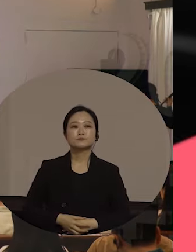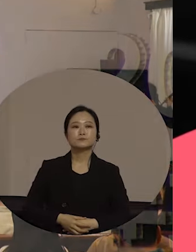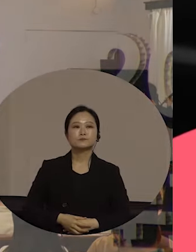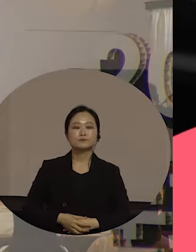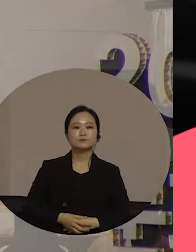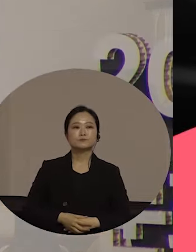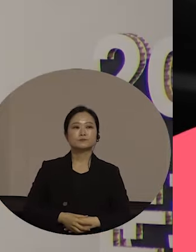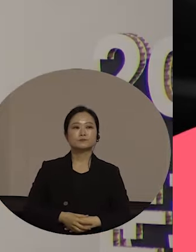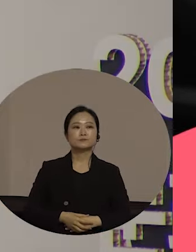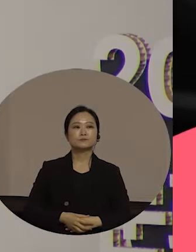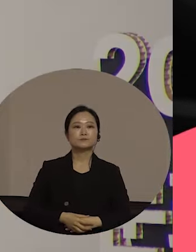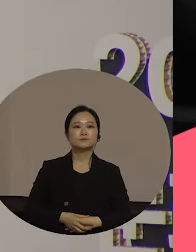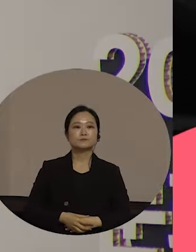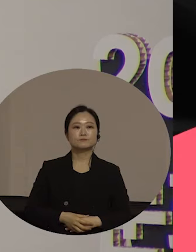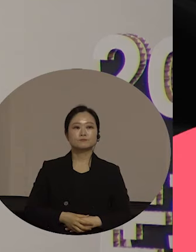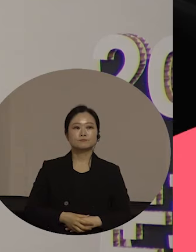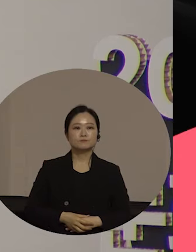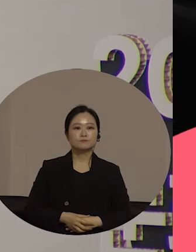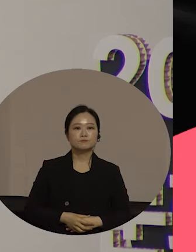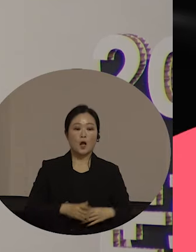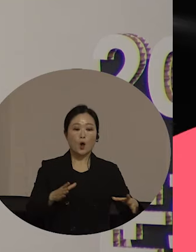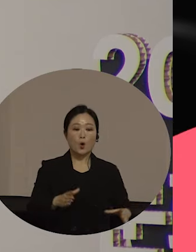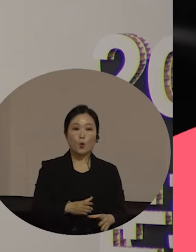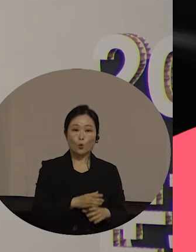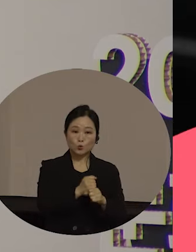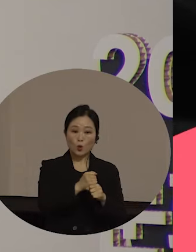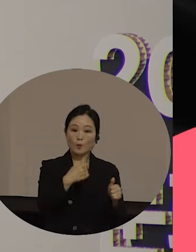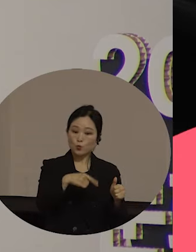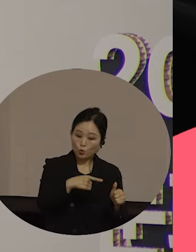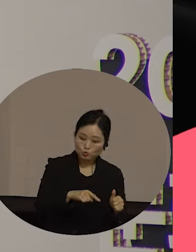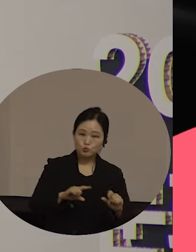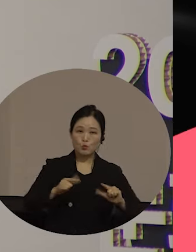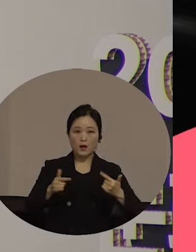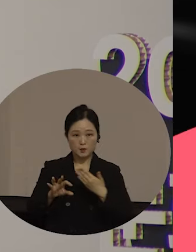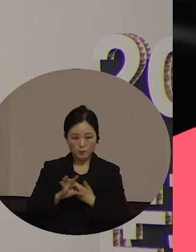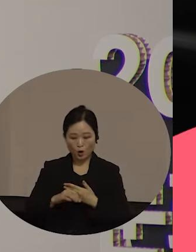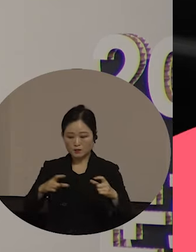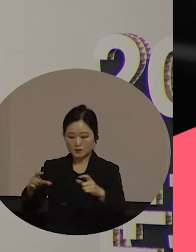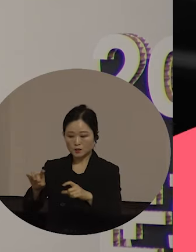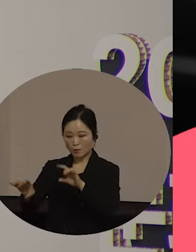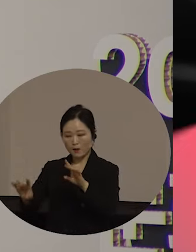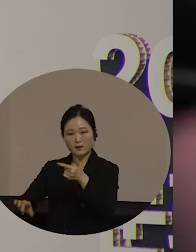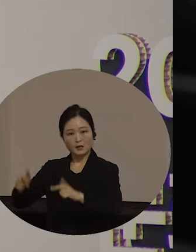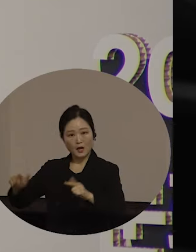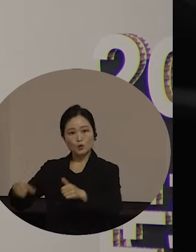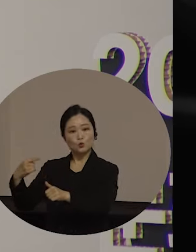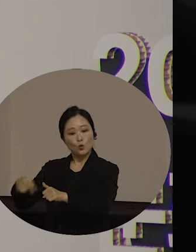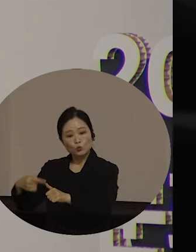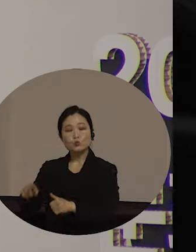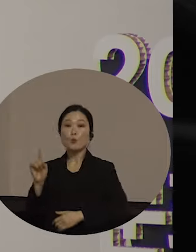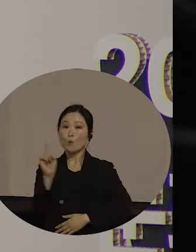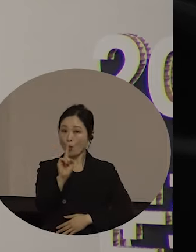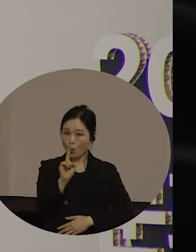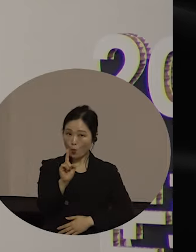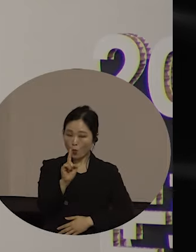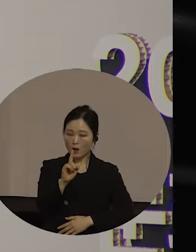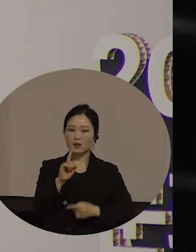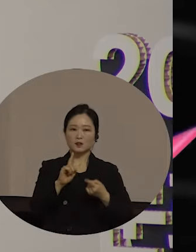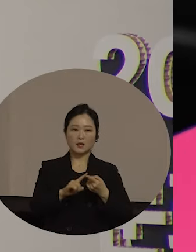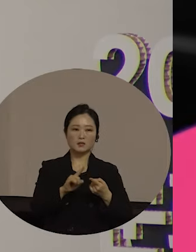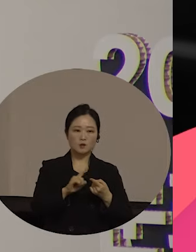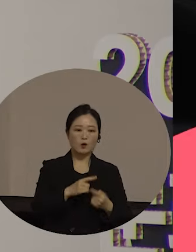지역 단위에서 뭐가 다른지에 대한 질문을 먼저 하셔서 그거에 대해서 일단 간단히 그 몽골리아하고